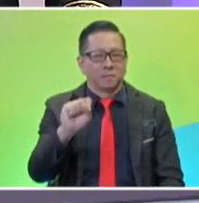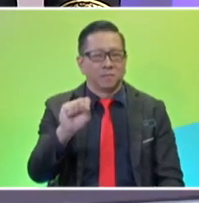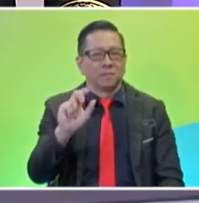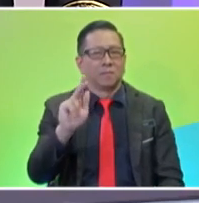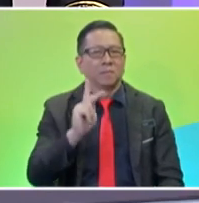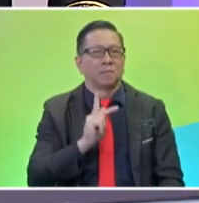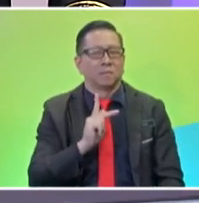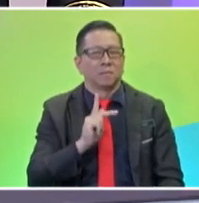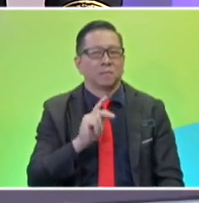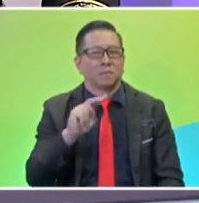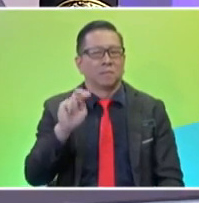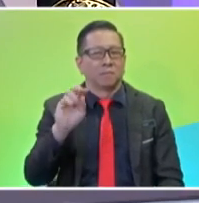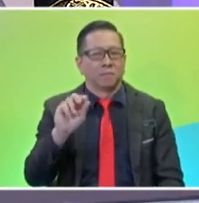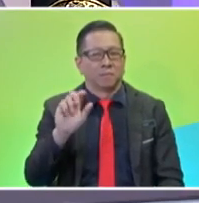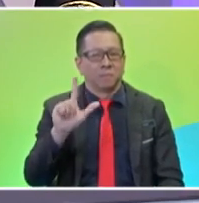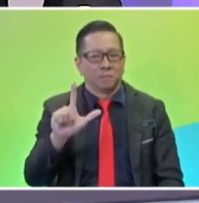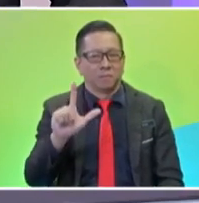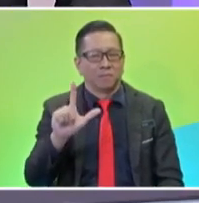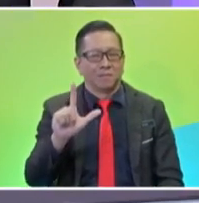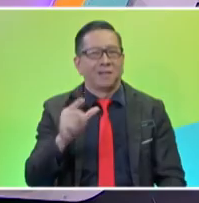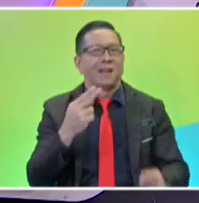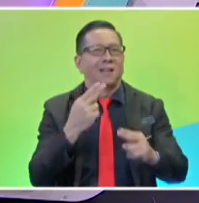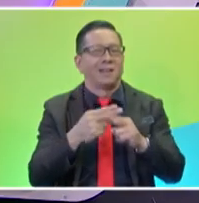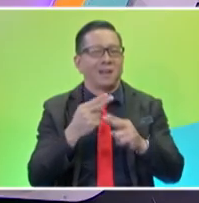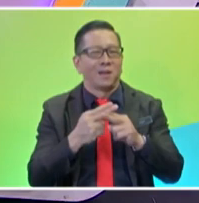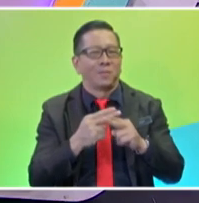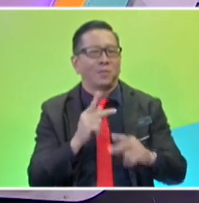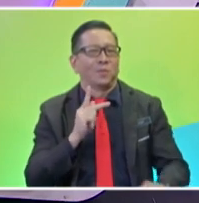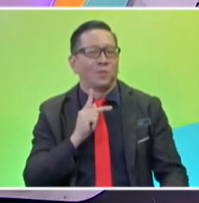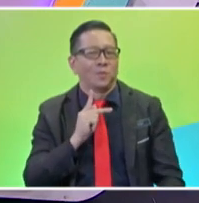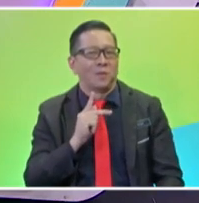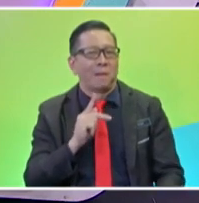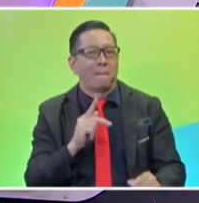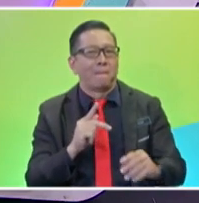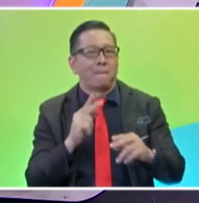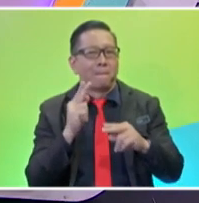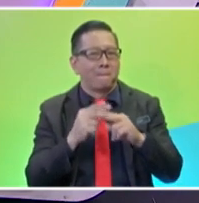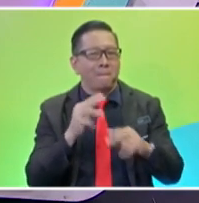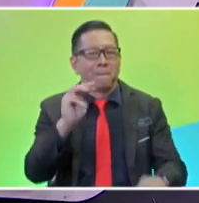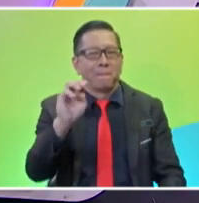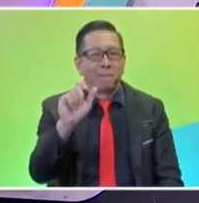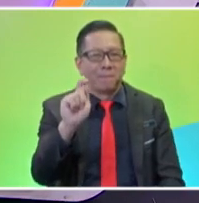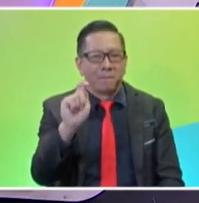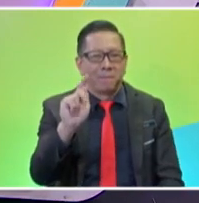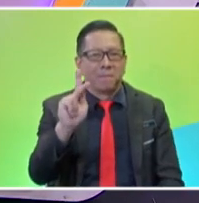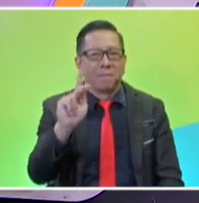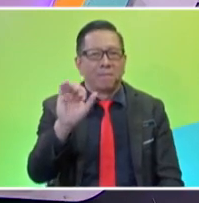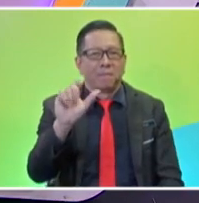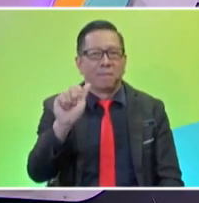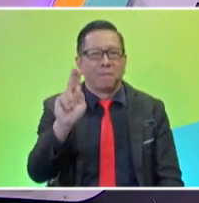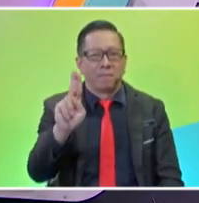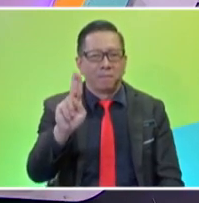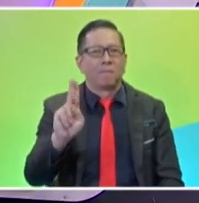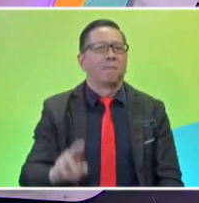Namaku dipanggil makilau seorang pahlawan Melayu Iya itu kata-kata seorang pahlawan